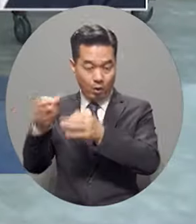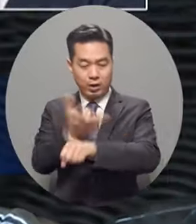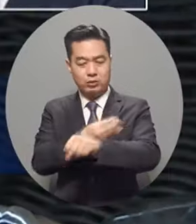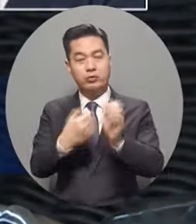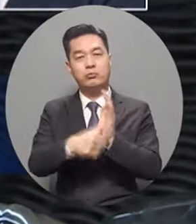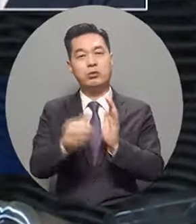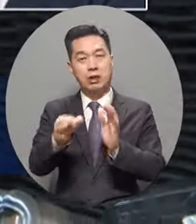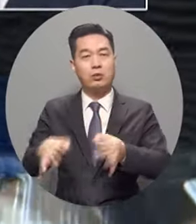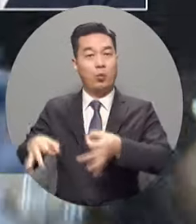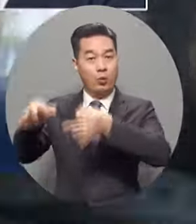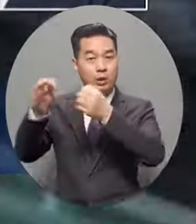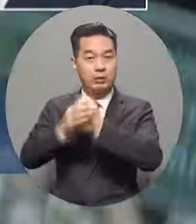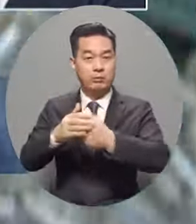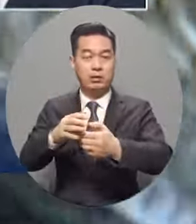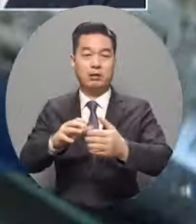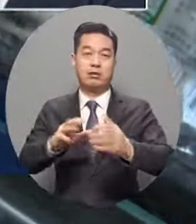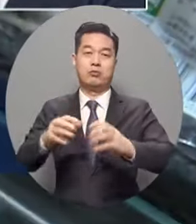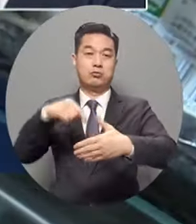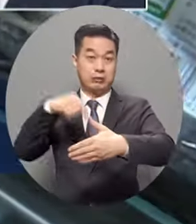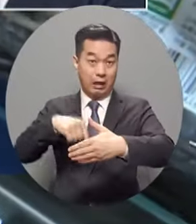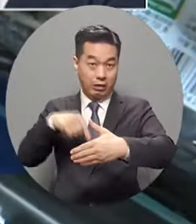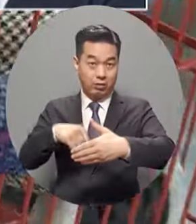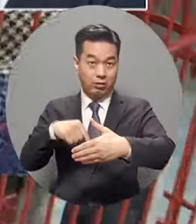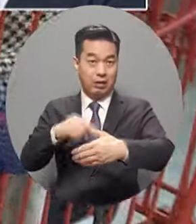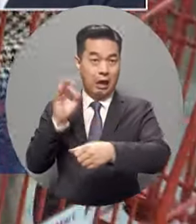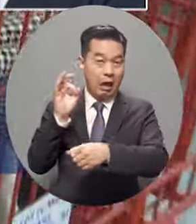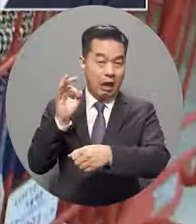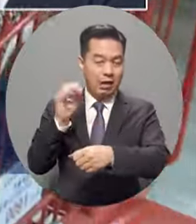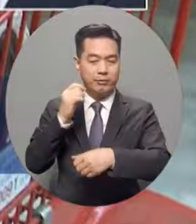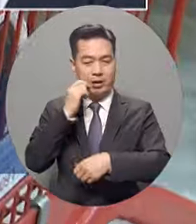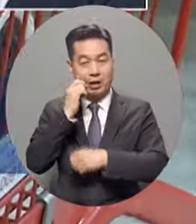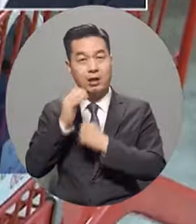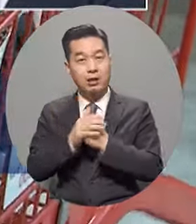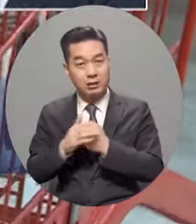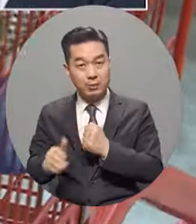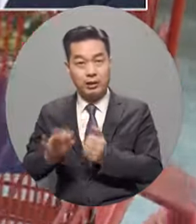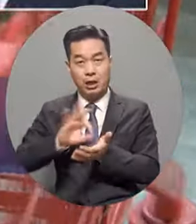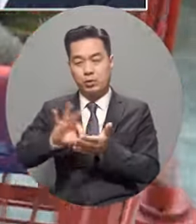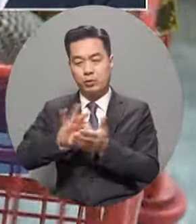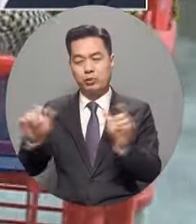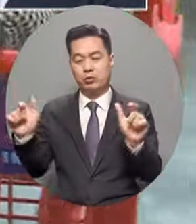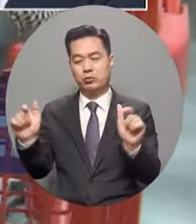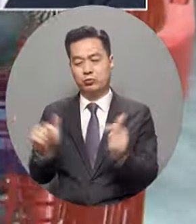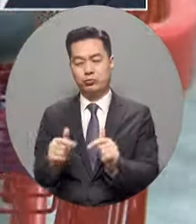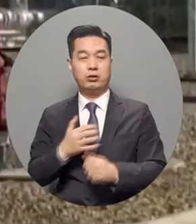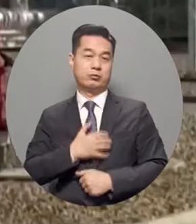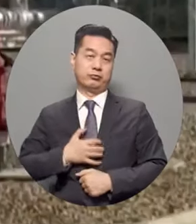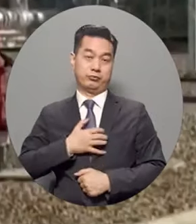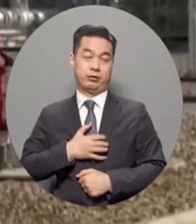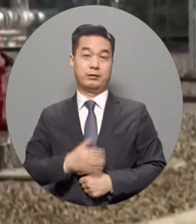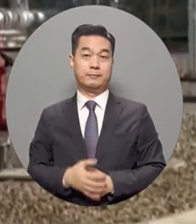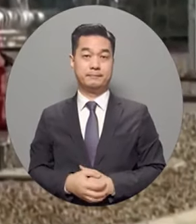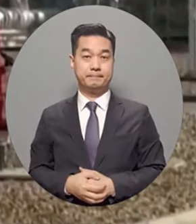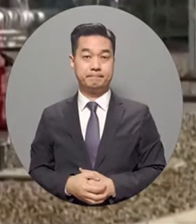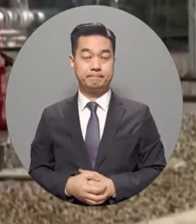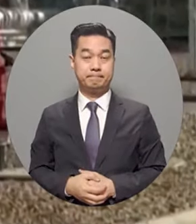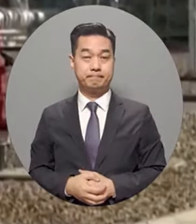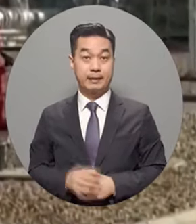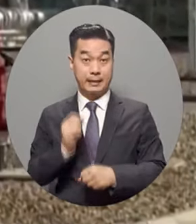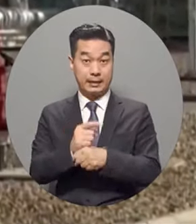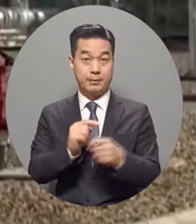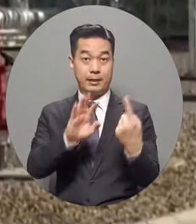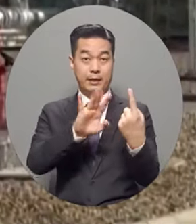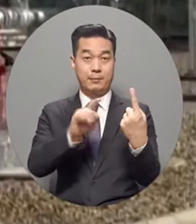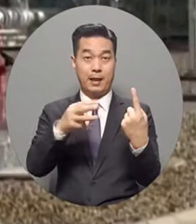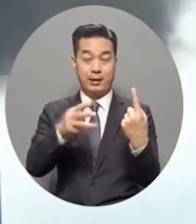되고요 내수 쪽에서는 구매력이 떨어지다 보니까 민간 소비도 약해질 가능성이 높어요 이미 배럴당 90